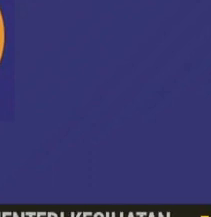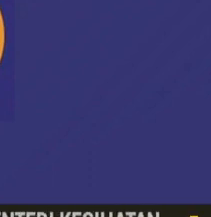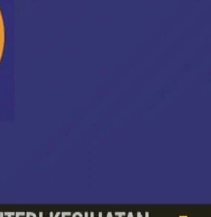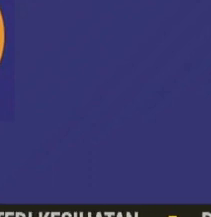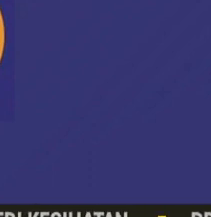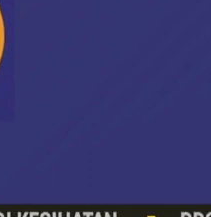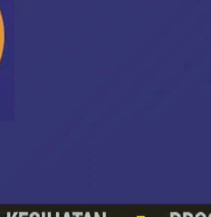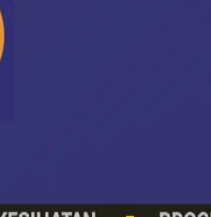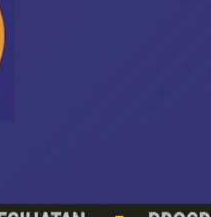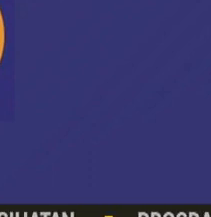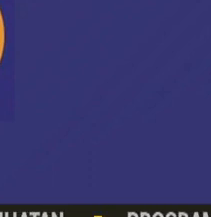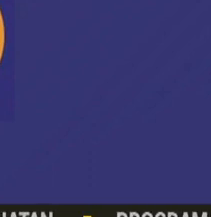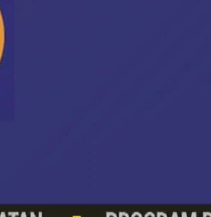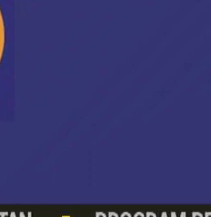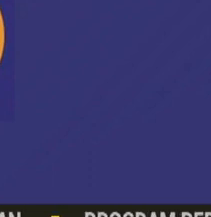500